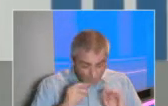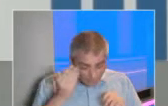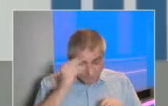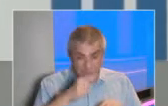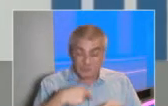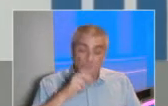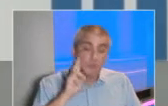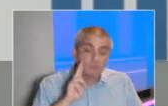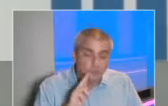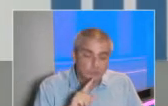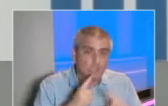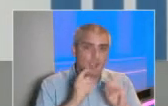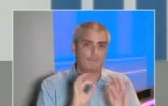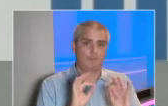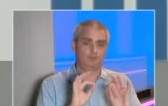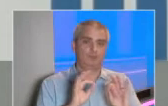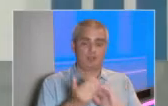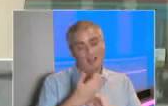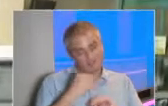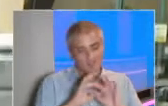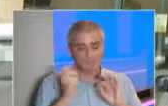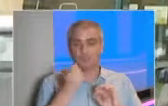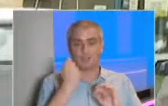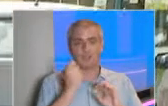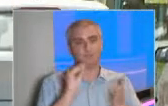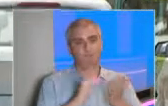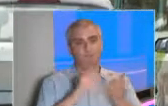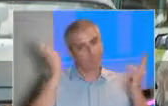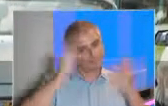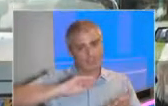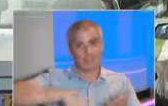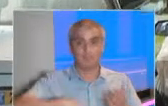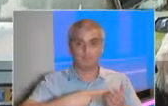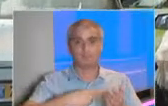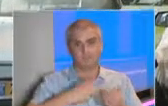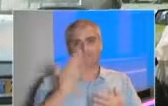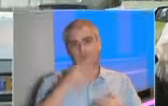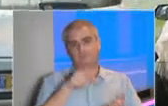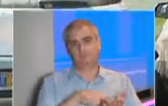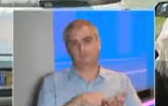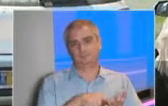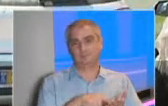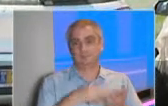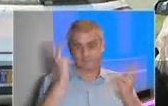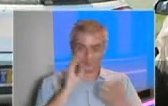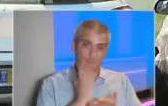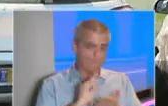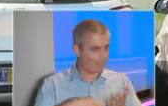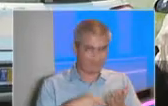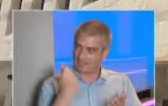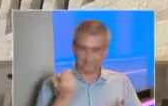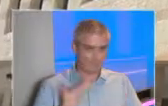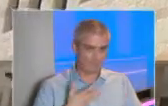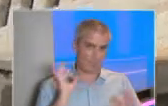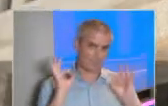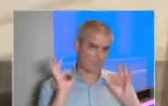לך, ביום שישי זה קרה ממש, לפני כניסת שבת שנחתם שם איזשהו הסכם, זה היה על זה. אז הסכם נחתם, אבל את הכסף הם